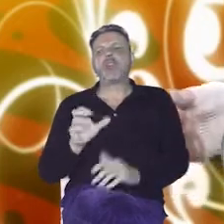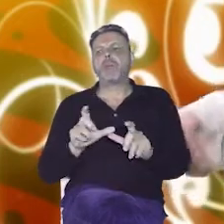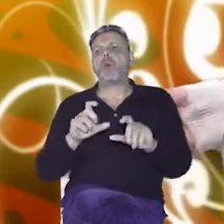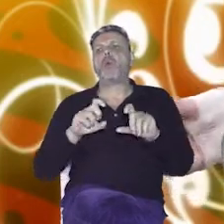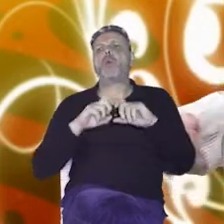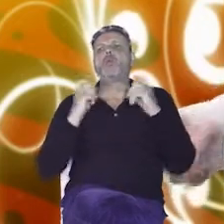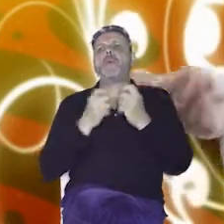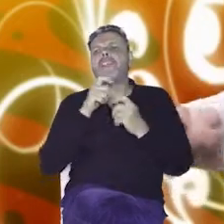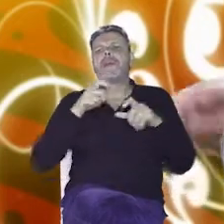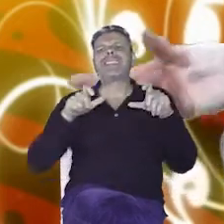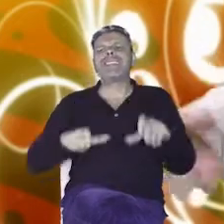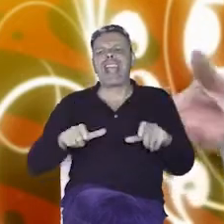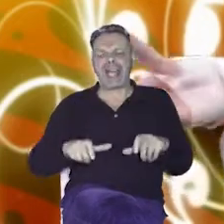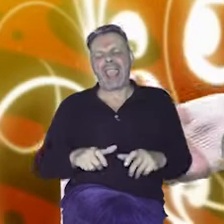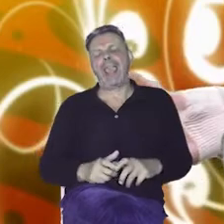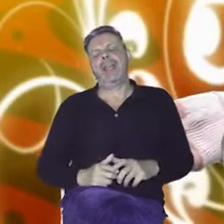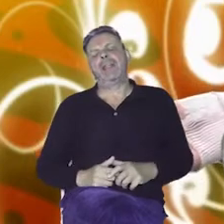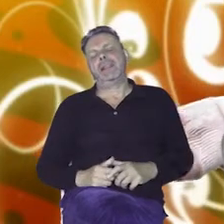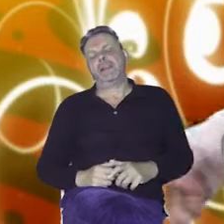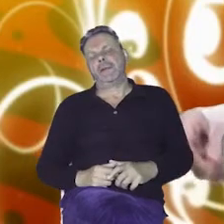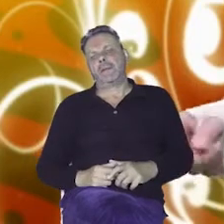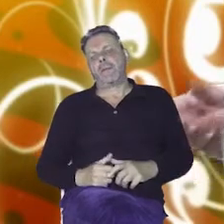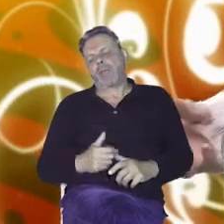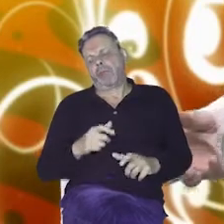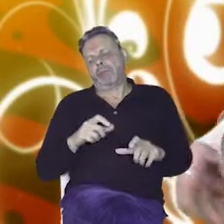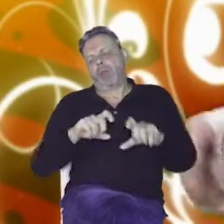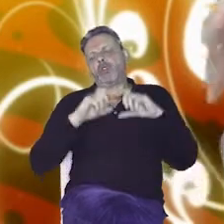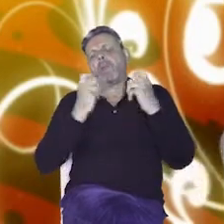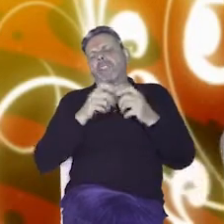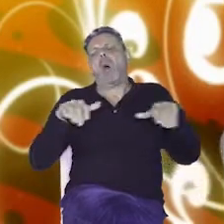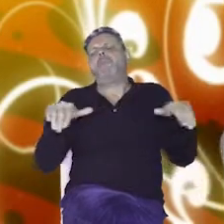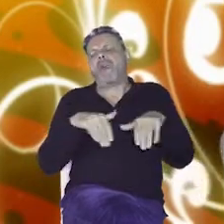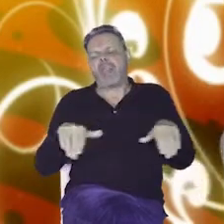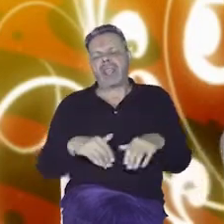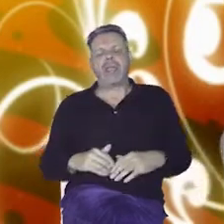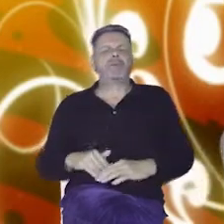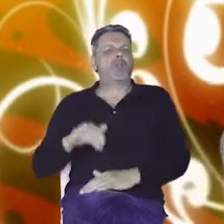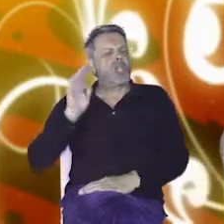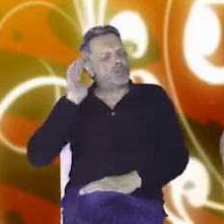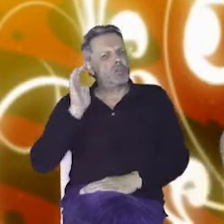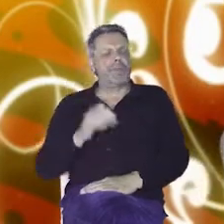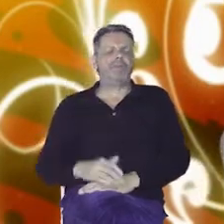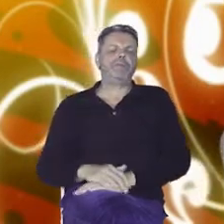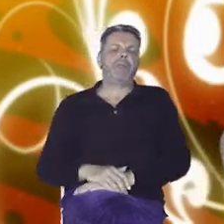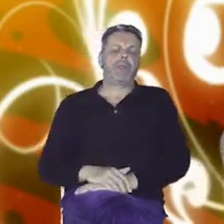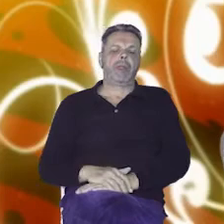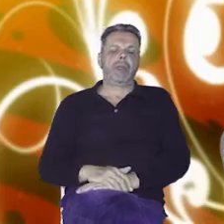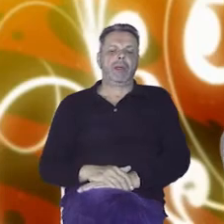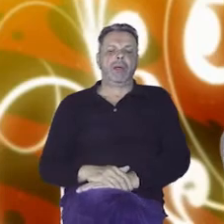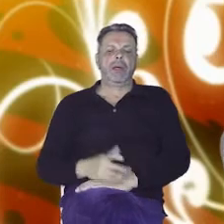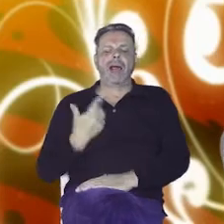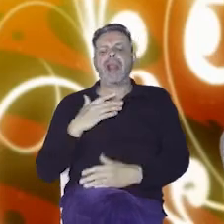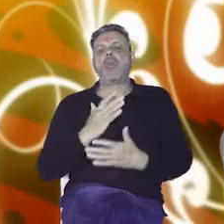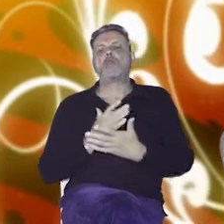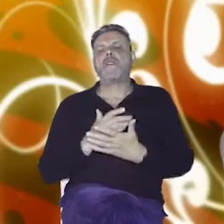za starije i nemoćne ili u domovima za umirovljenike, to ja slušam, telefonom me obavijeste, ali još uvijek se